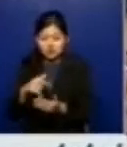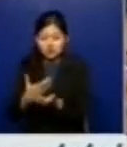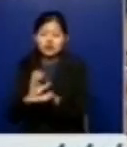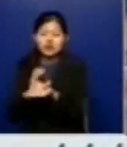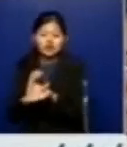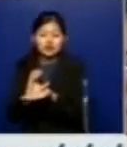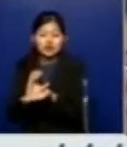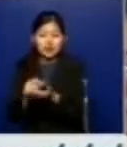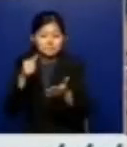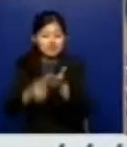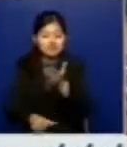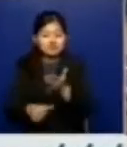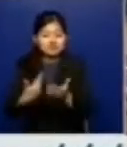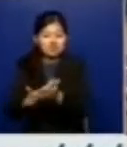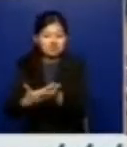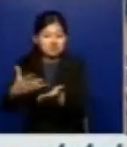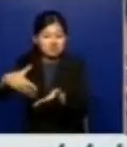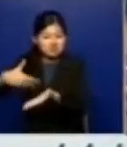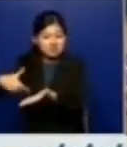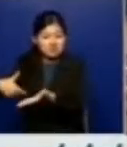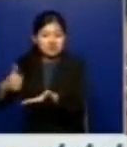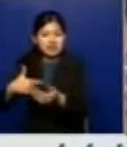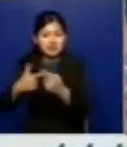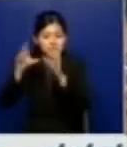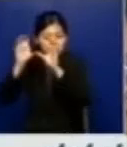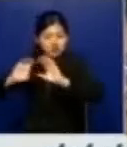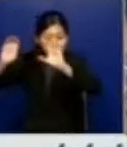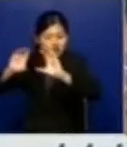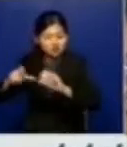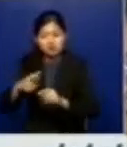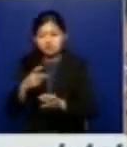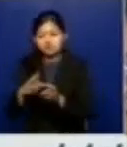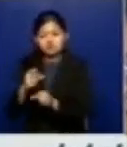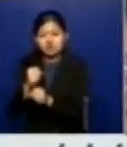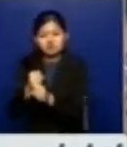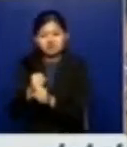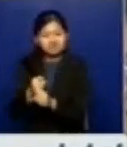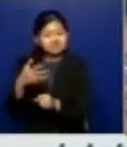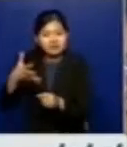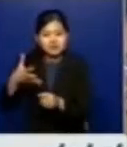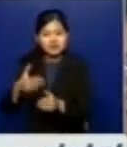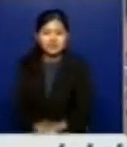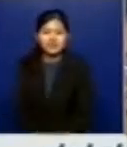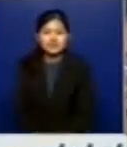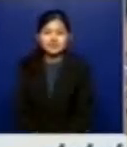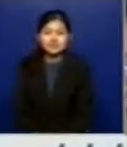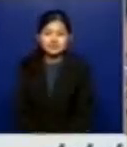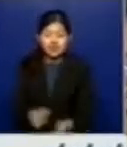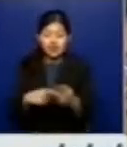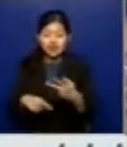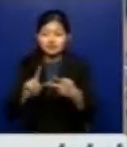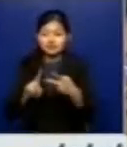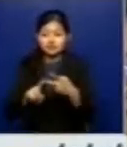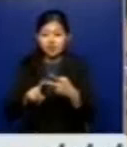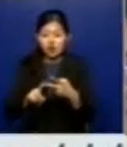ยังไงเราก็เก็บภาษีไม่ได้แต่รัฐบาลก็ไม่ได้ดำเนินการอันที่สองคืองบประมาณทางด้านฝึกอบร